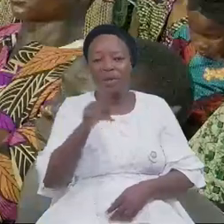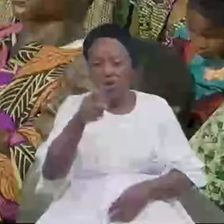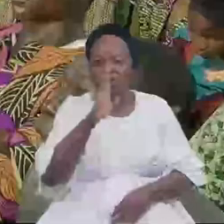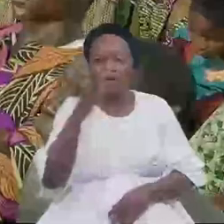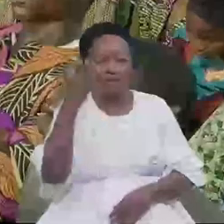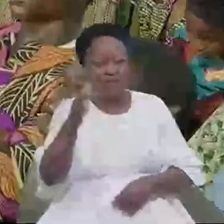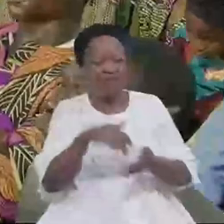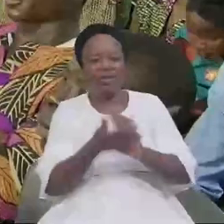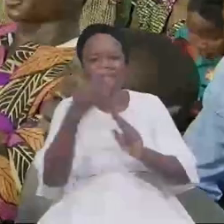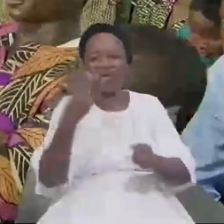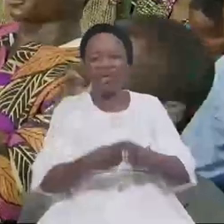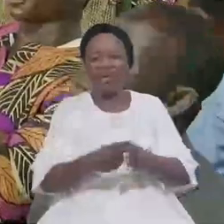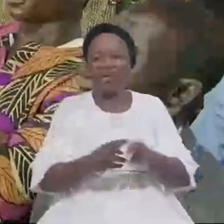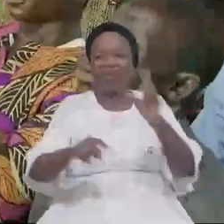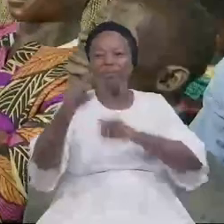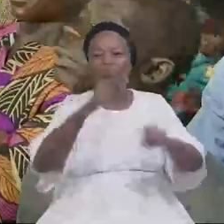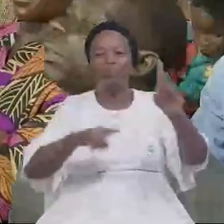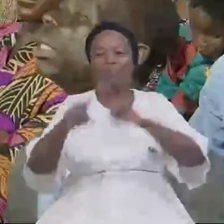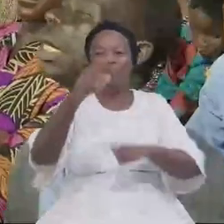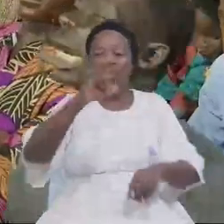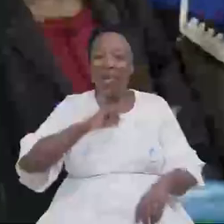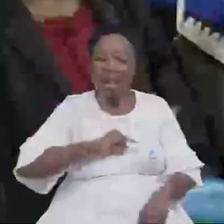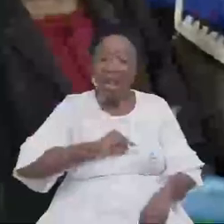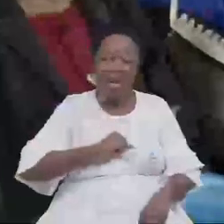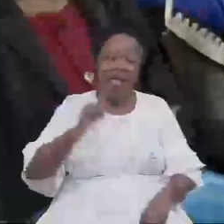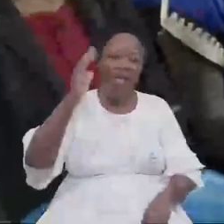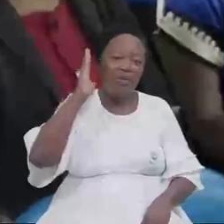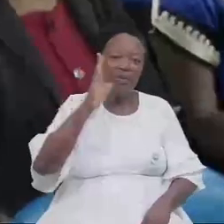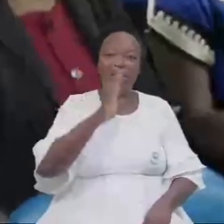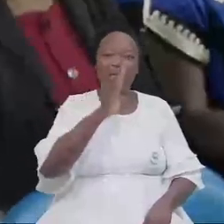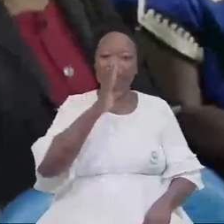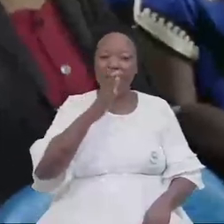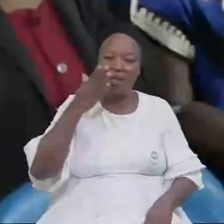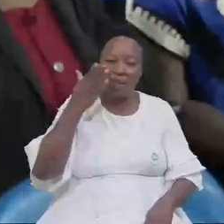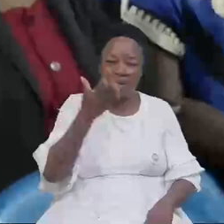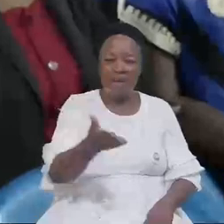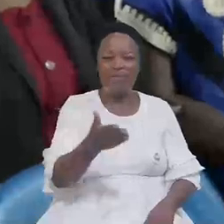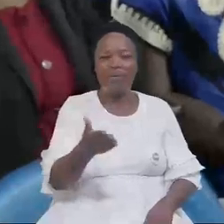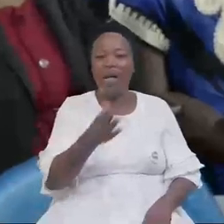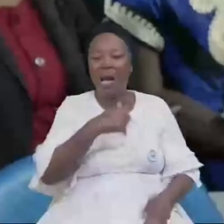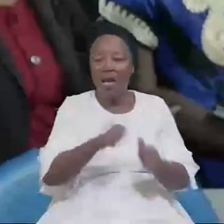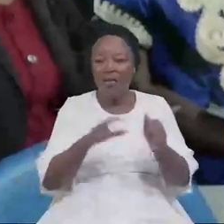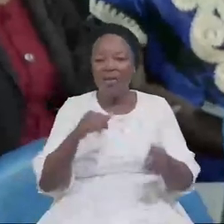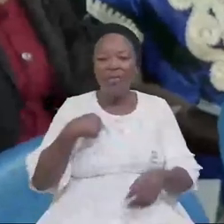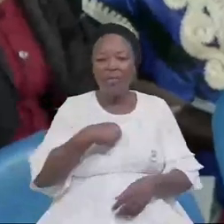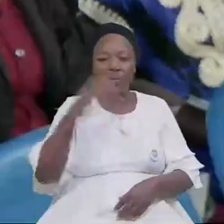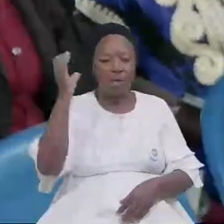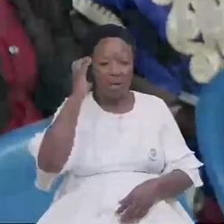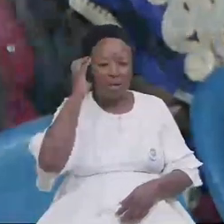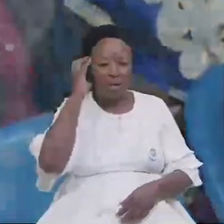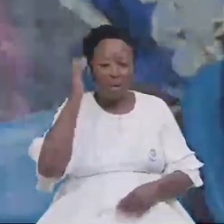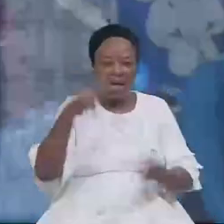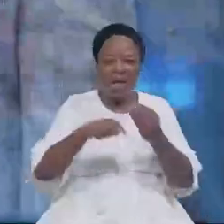vous serez là. Je serai là. Et tout ce que nous entendons de Christ